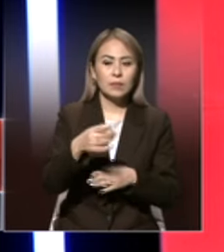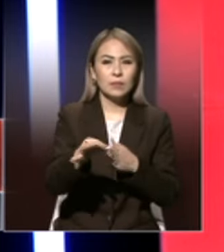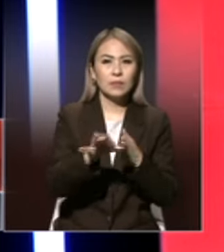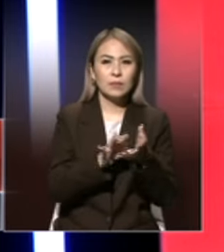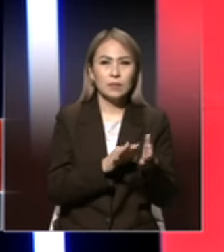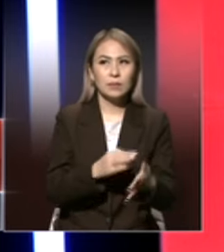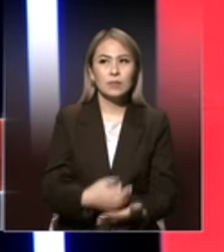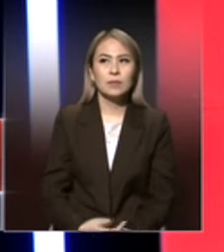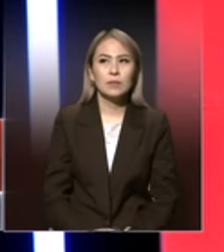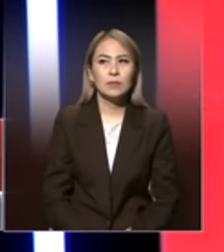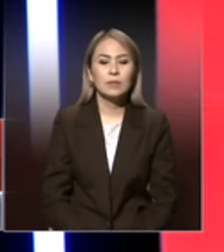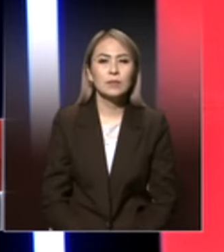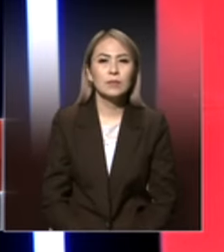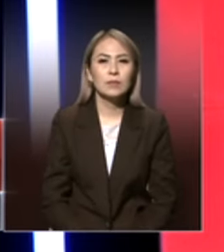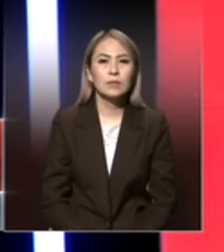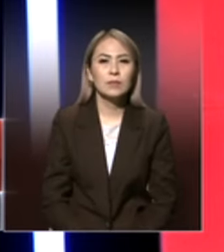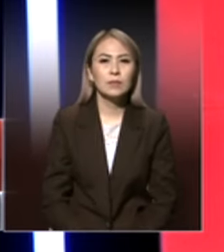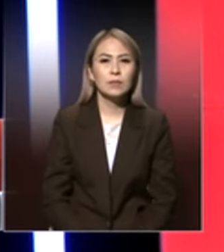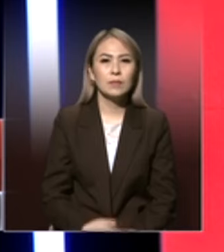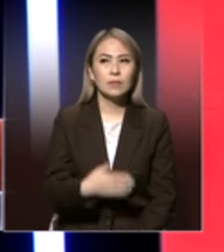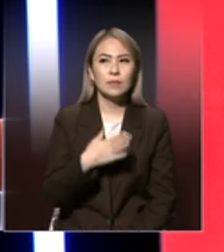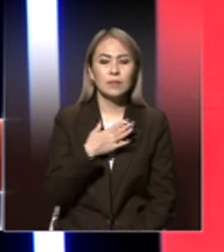азайтсаңыздар. Амансыз. Мен